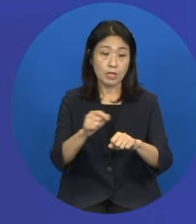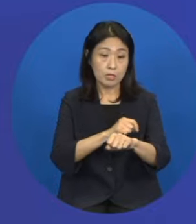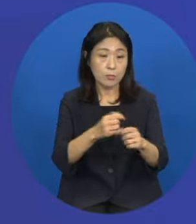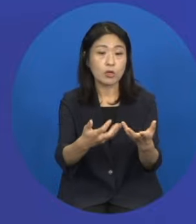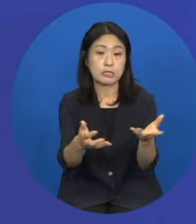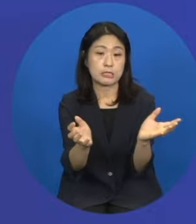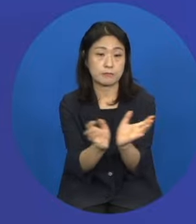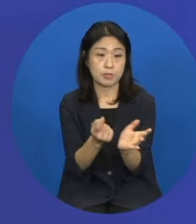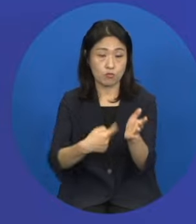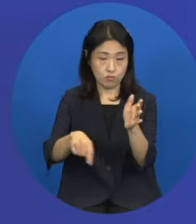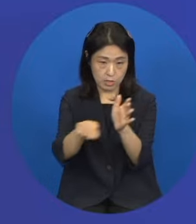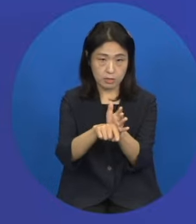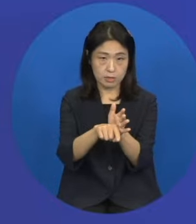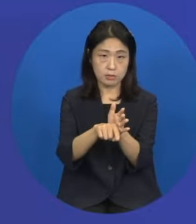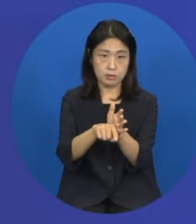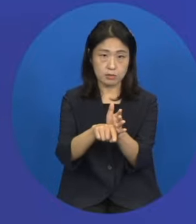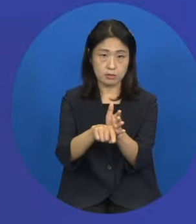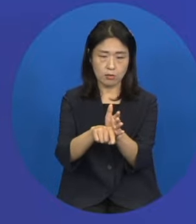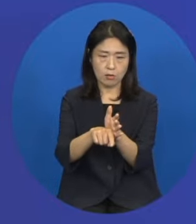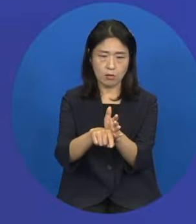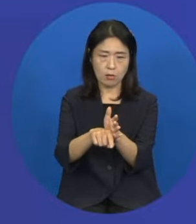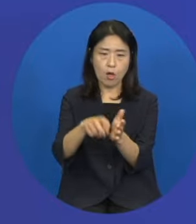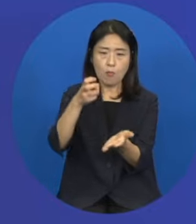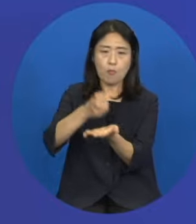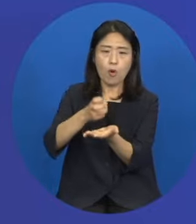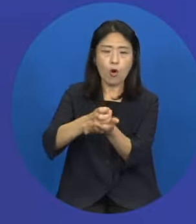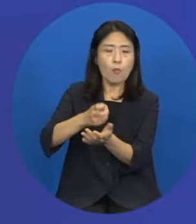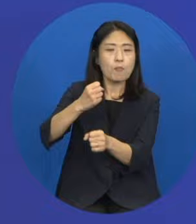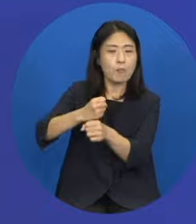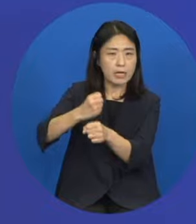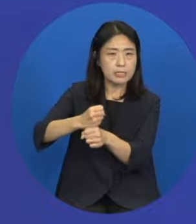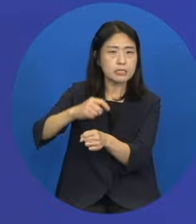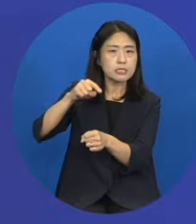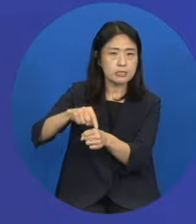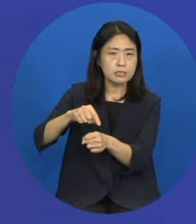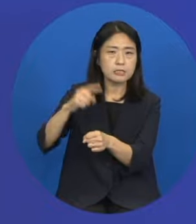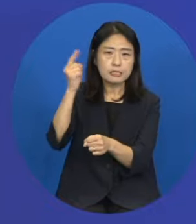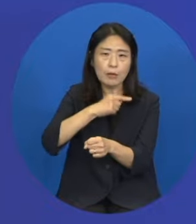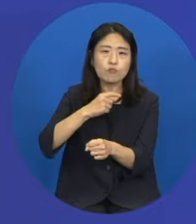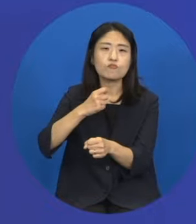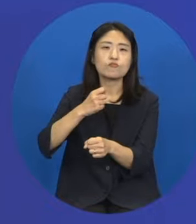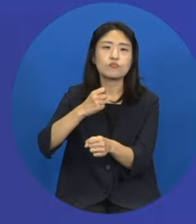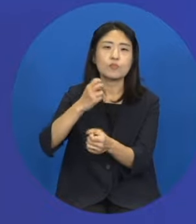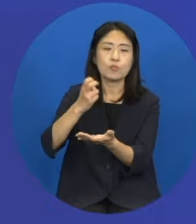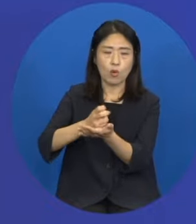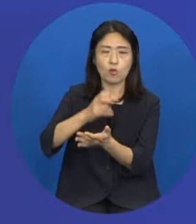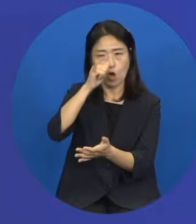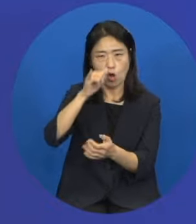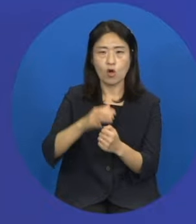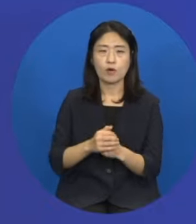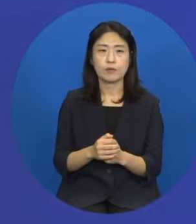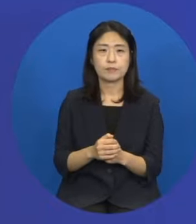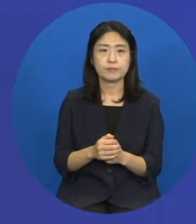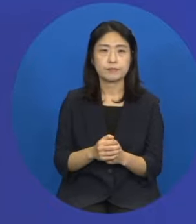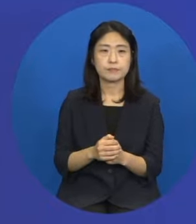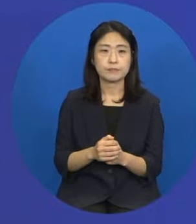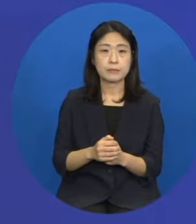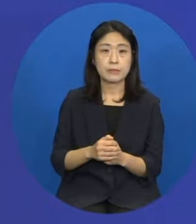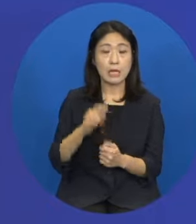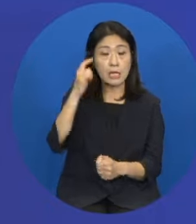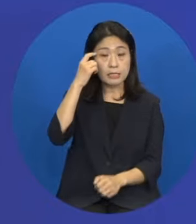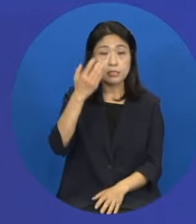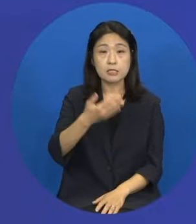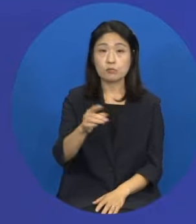위해 제정되는 악법들이 있습니다. 질문은 이것이죠. 교회와 그리스도인들은 이런